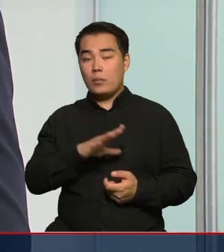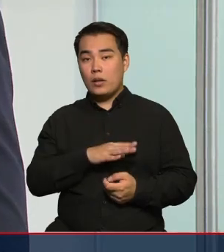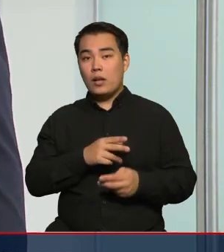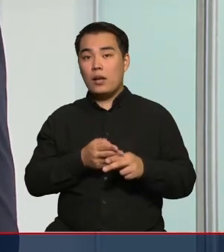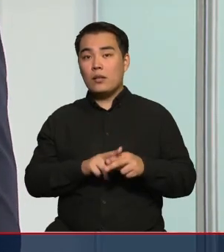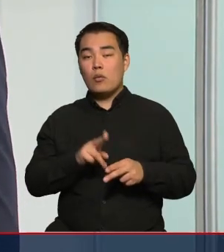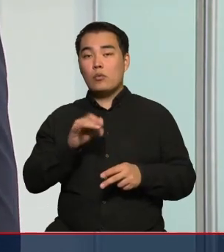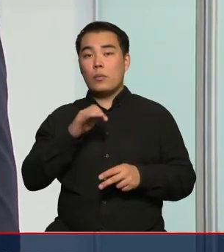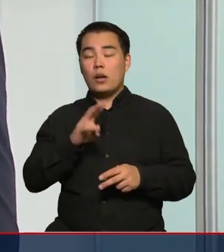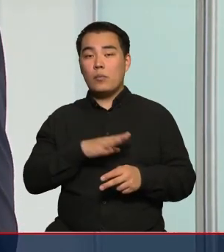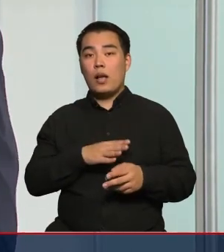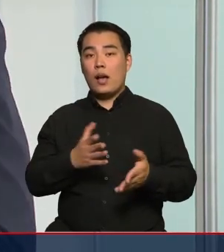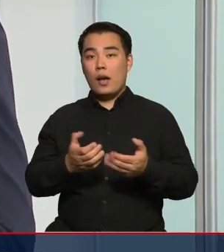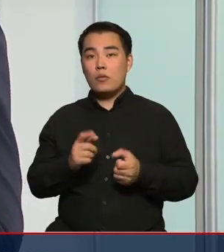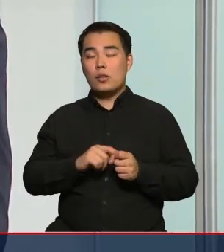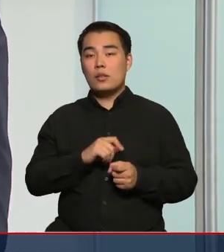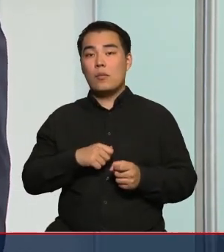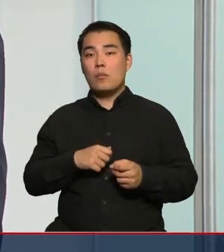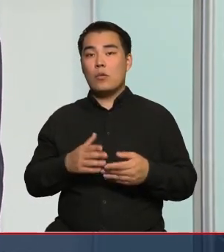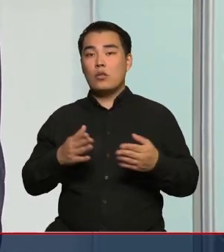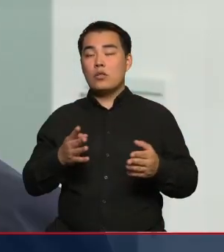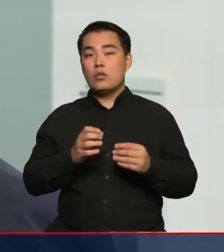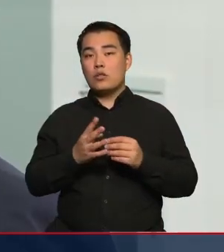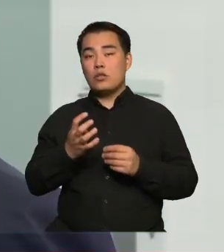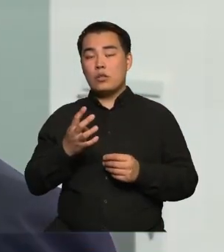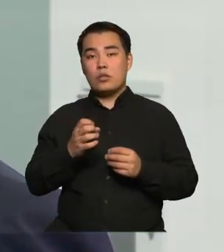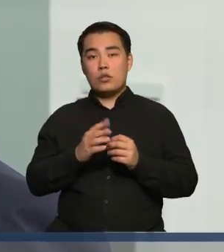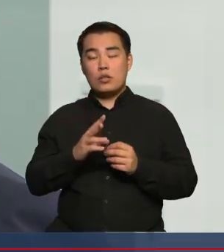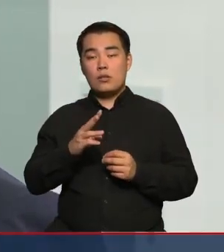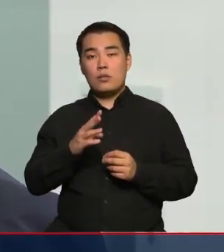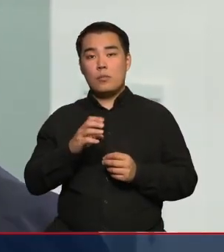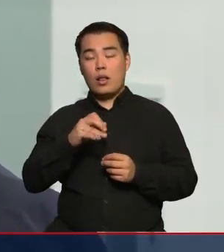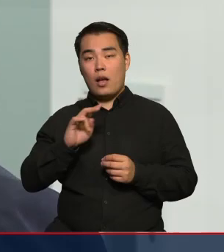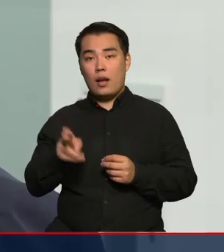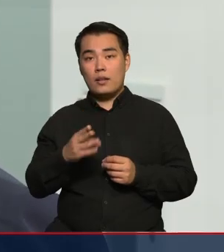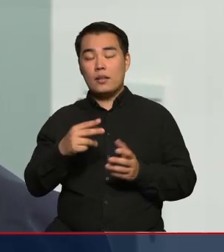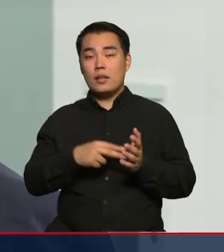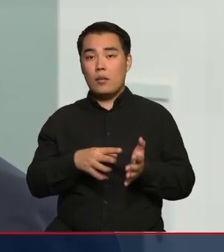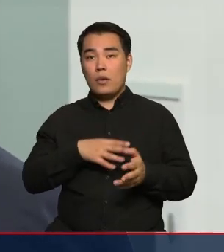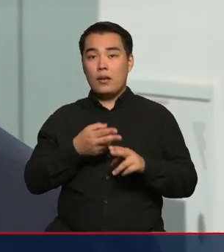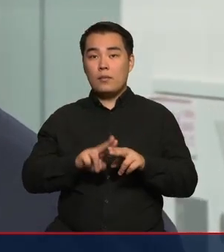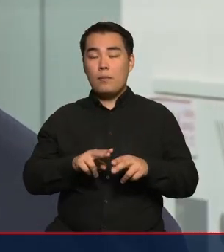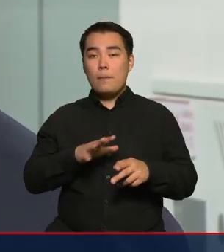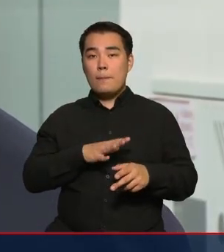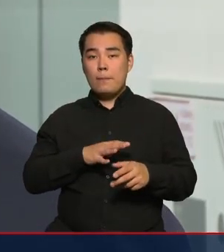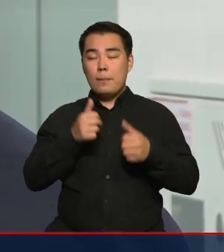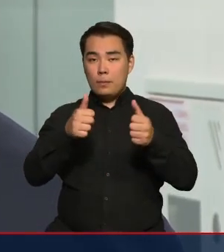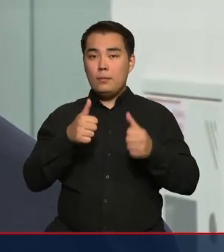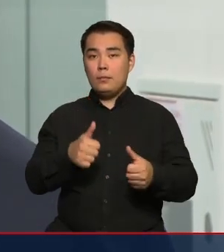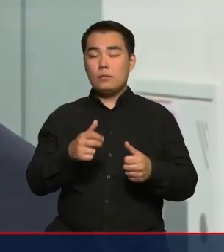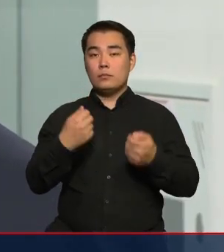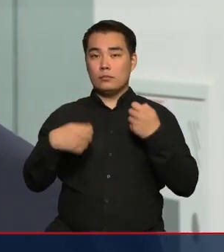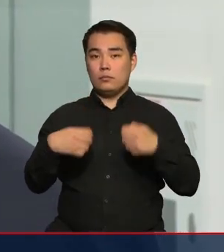нами на баланс с оценкой больше 14 млрд тенге по этой стоимости мы выставили его через портал хазна